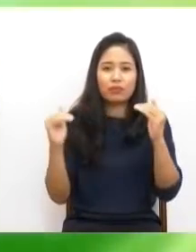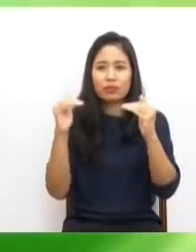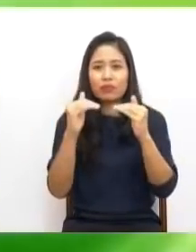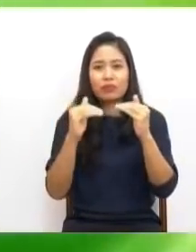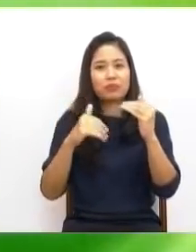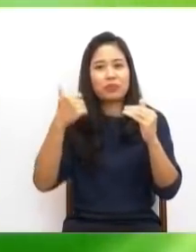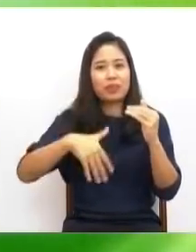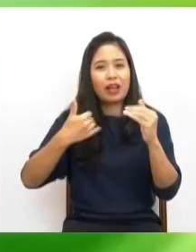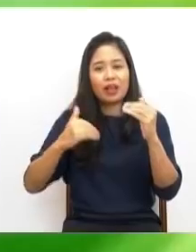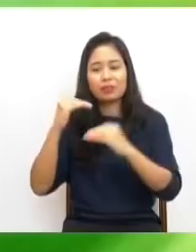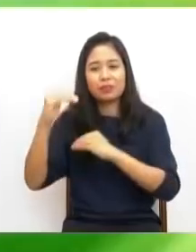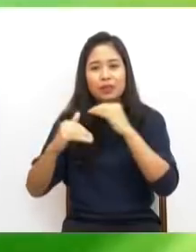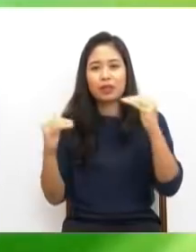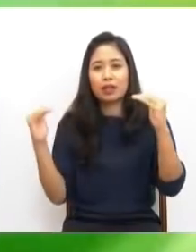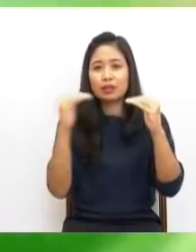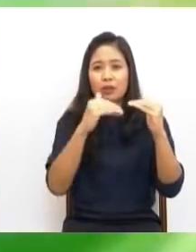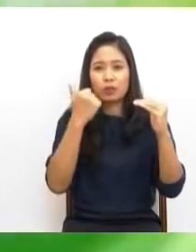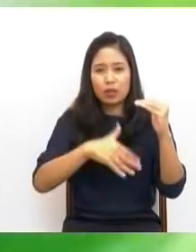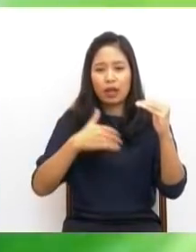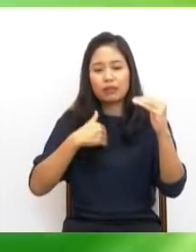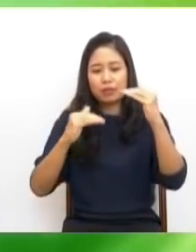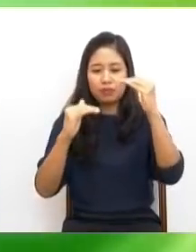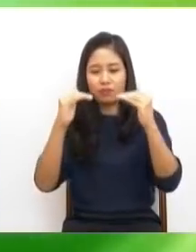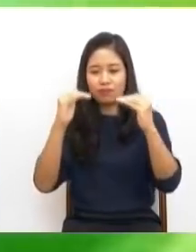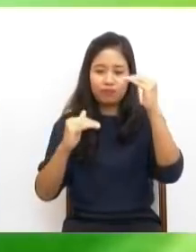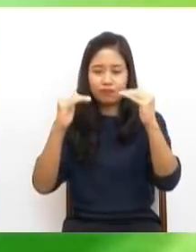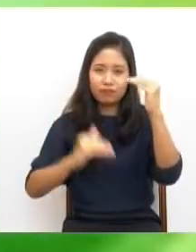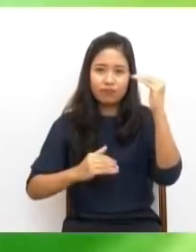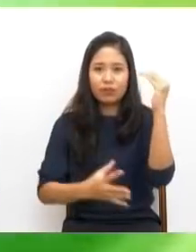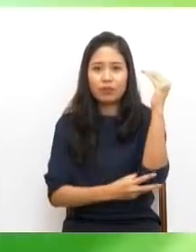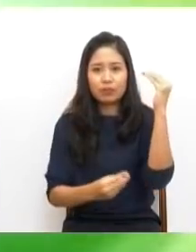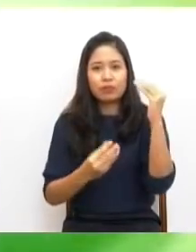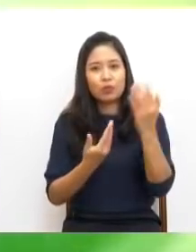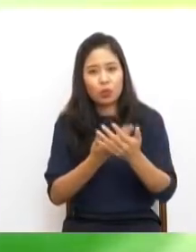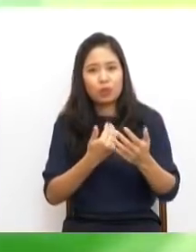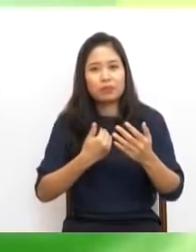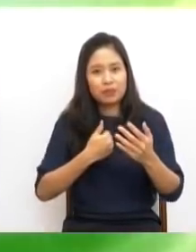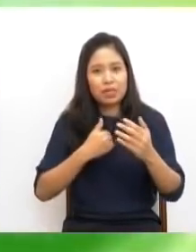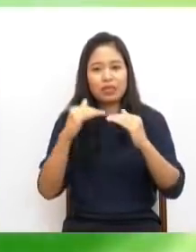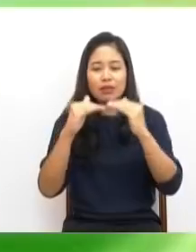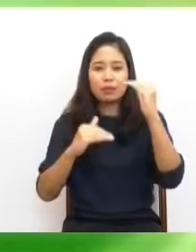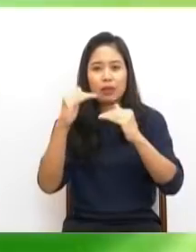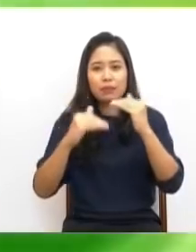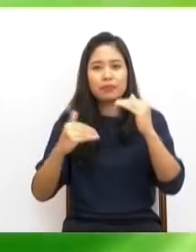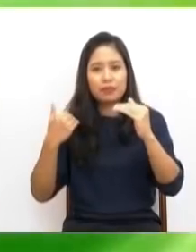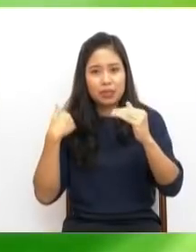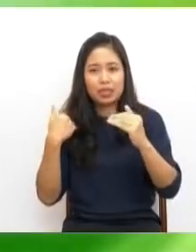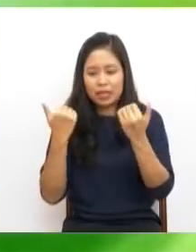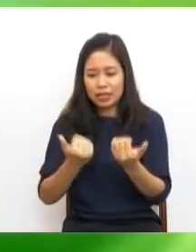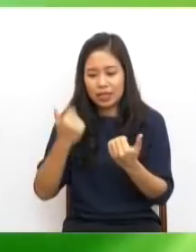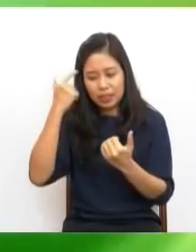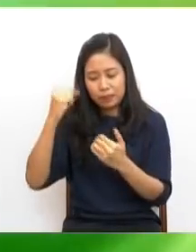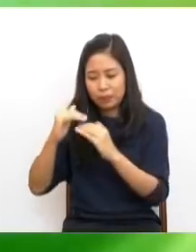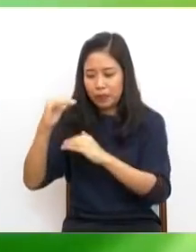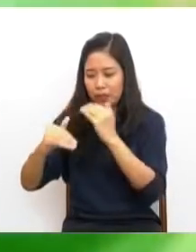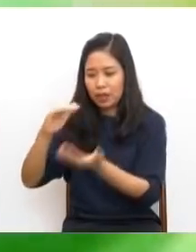หาอาชีพก็จะมีความเหลื่อมล้ำกันพอไปดูพื้นที่จริงๆแล้วเนี่ยถ้าหากเราไปสร้างโรงเรียนคุณภาพให้เกิดขึ้นโด